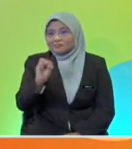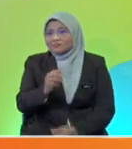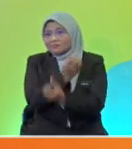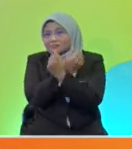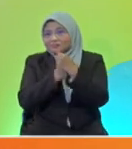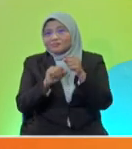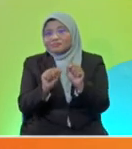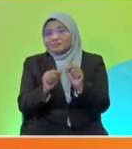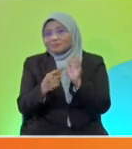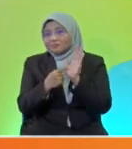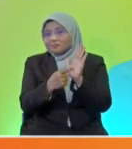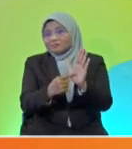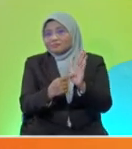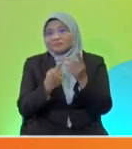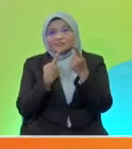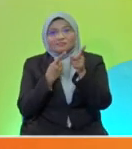jawaban